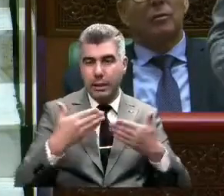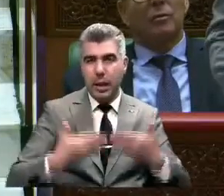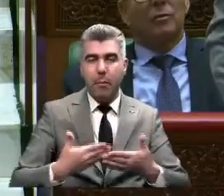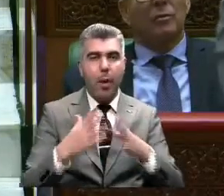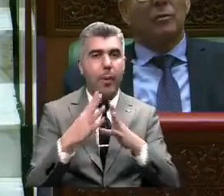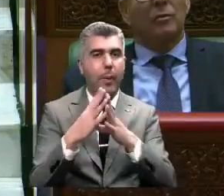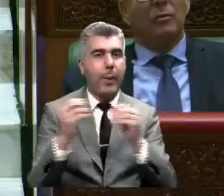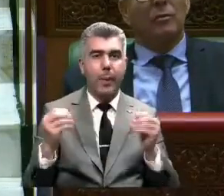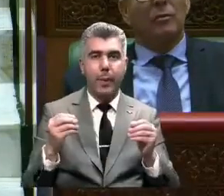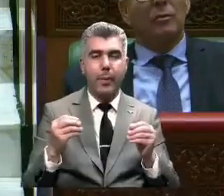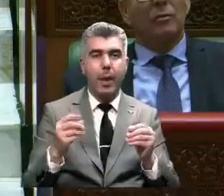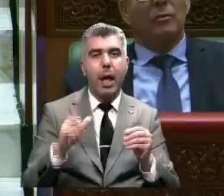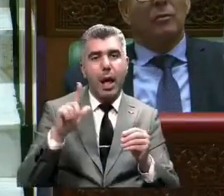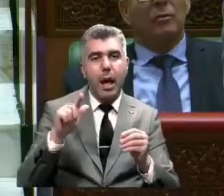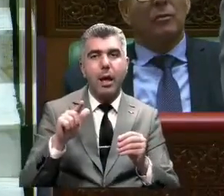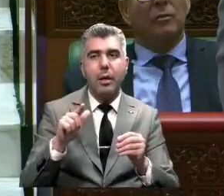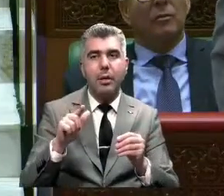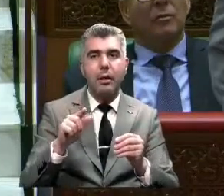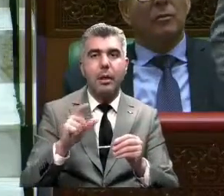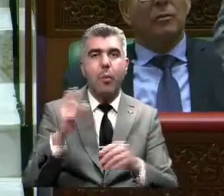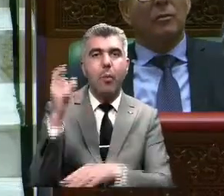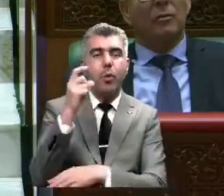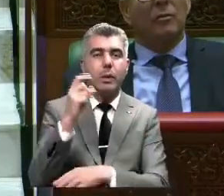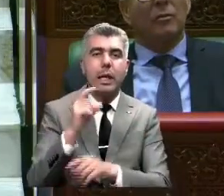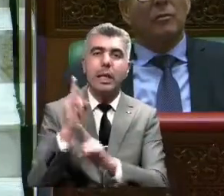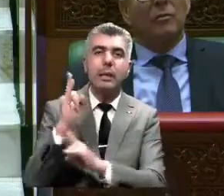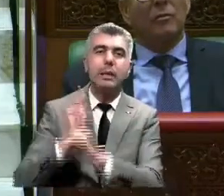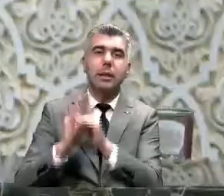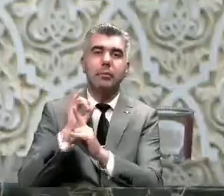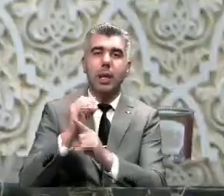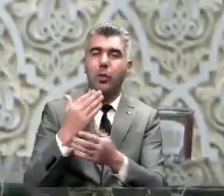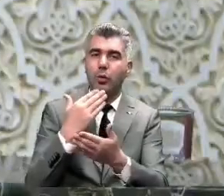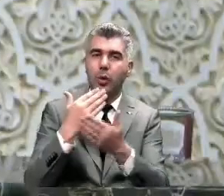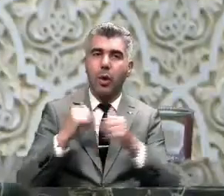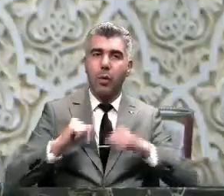هي موجوده في هذه المساجد العتيقه. شكرا سيد الوزير.